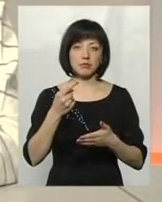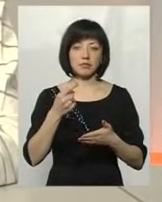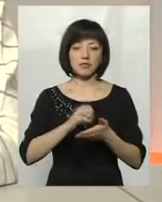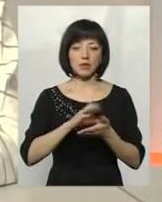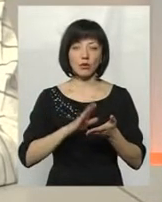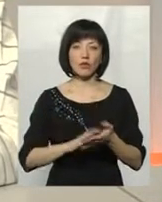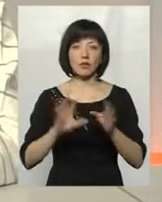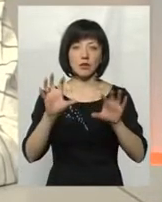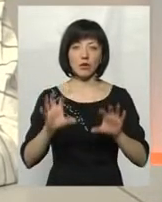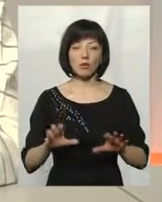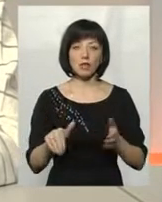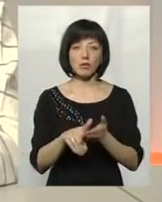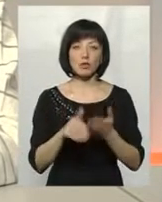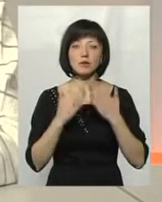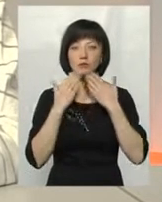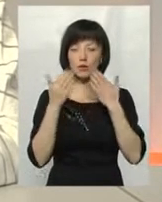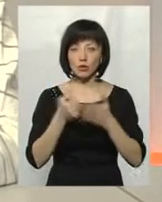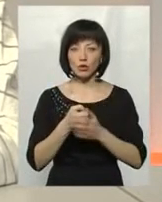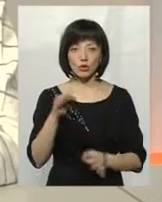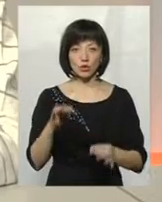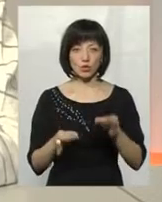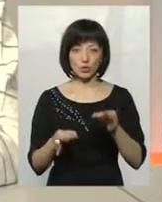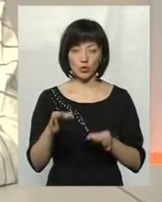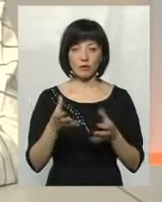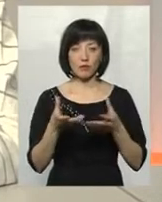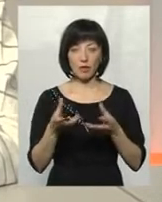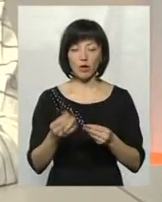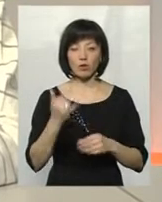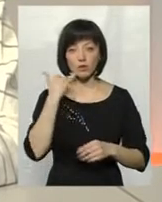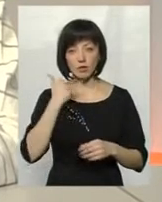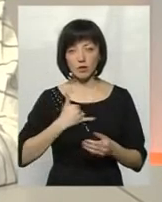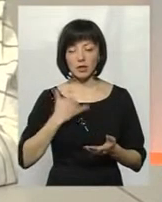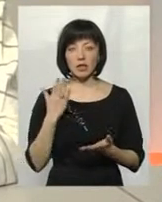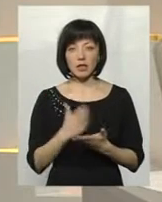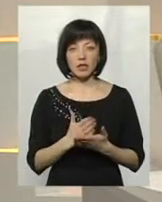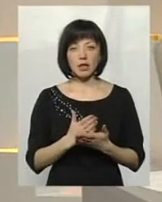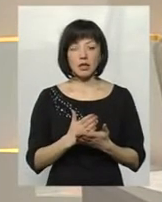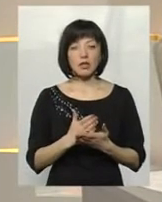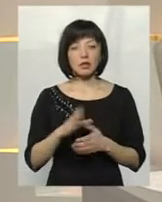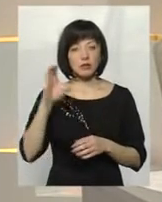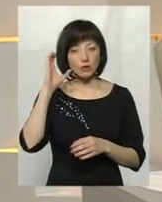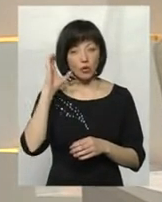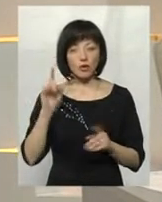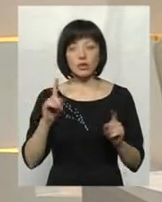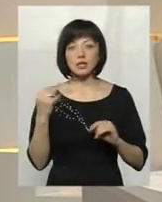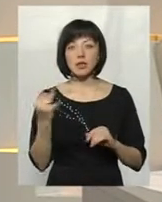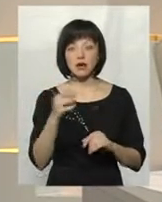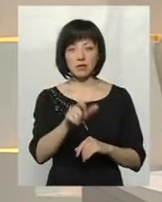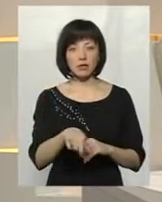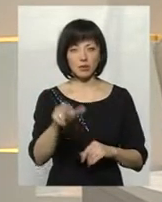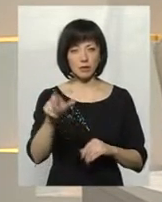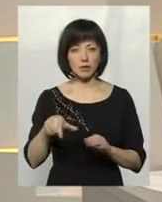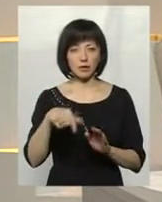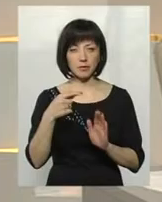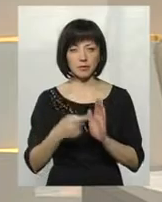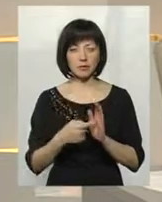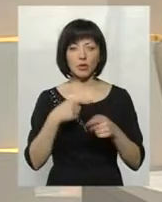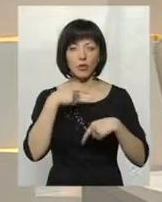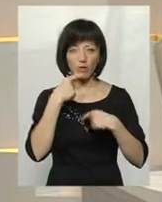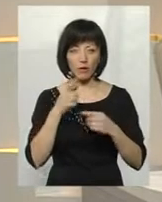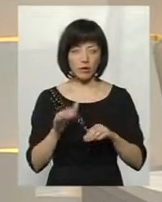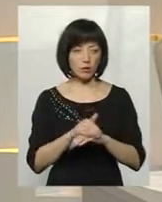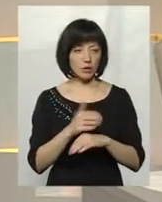встановлений законний спосіб звернутися до суду і впливати на це. У нас є телефонний дзвінок. Послухаємо, що цікавить наших телеглядачів. Ви в ефірі,